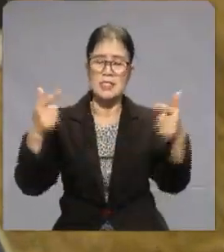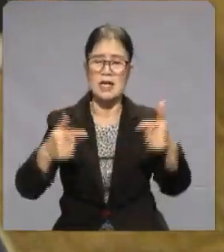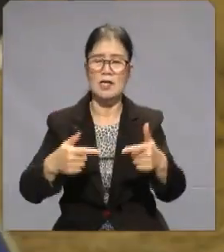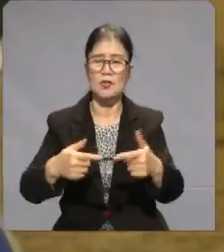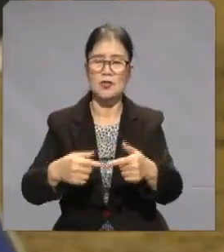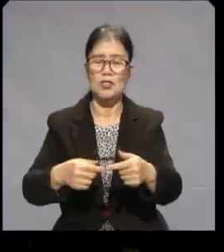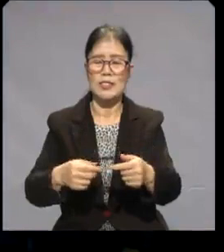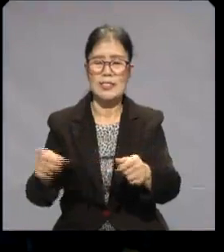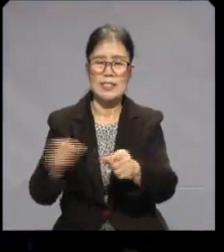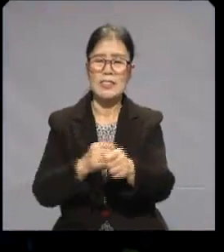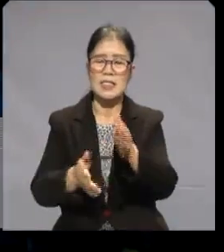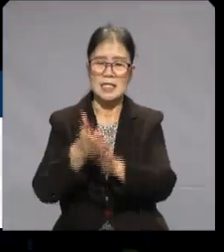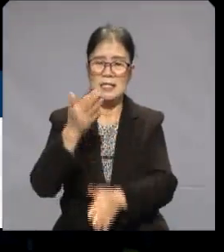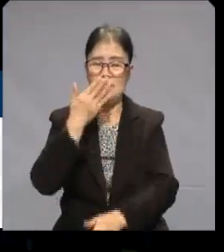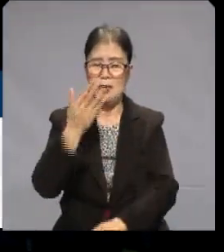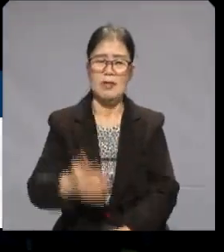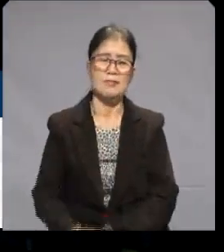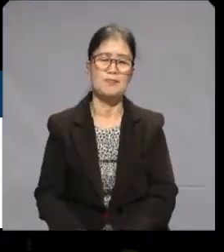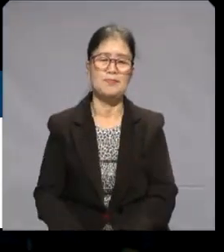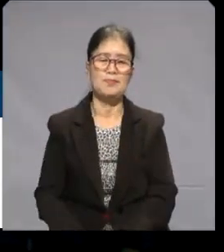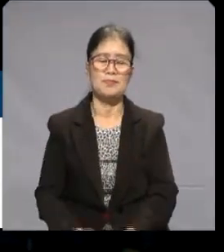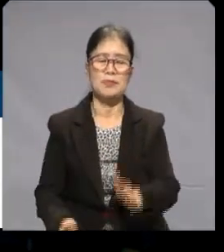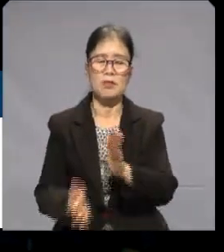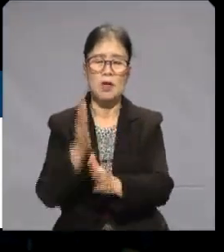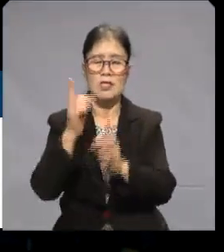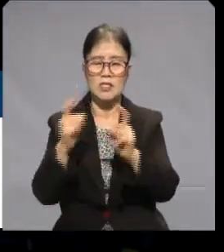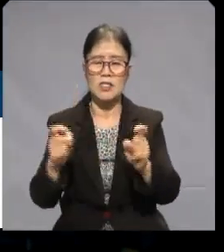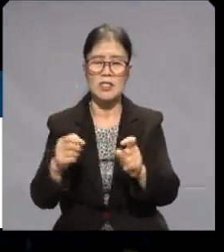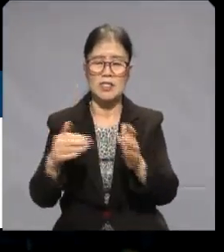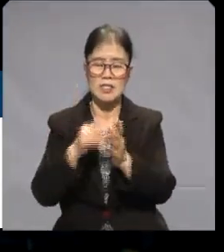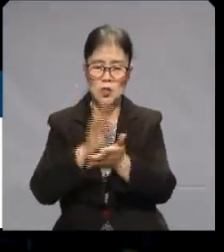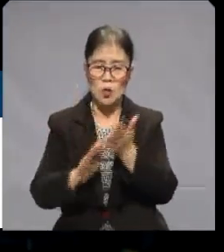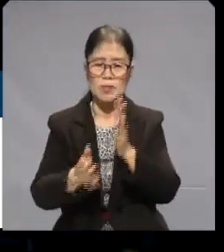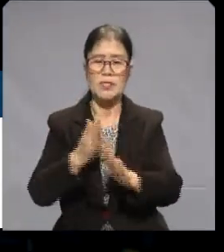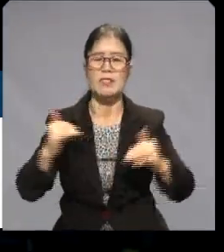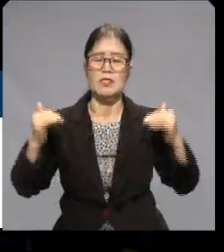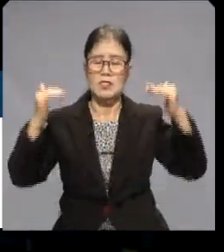지자체입니다. 화성시는 끝없이 성장할 것입니다.